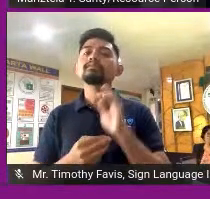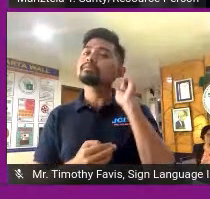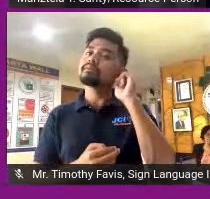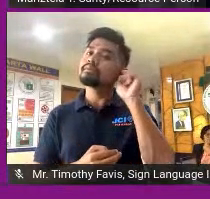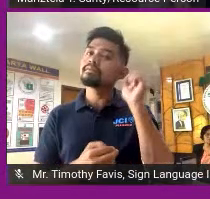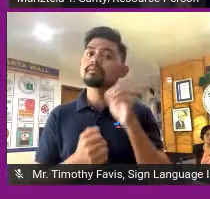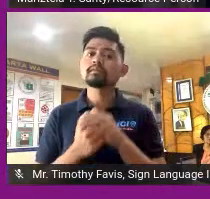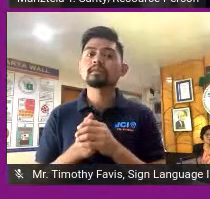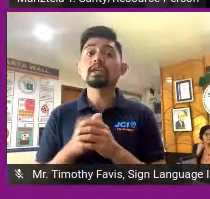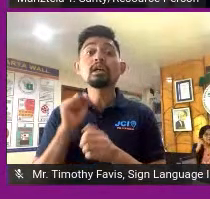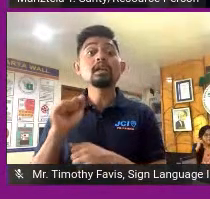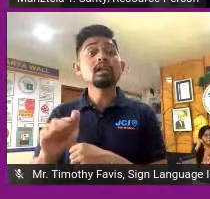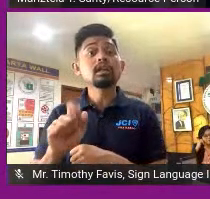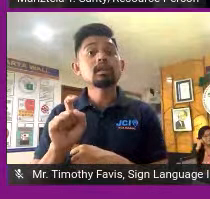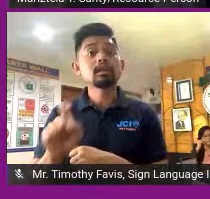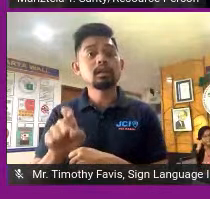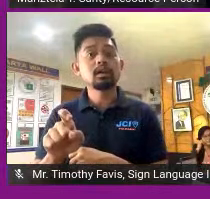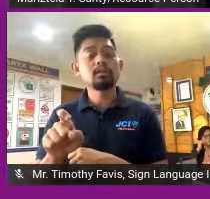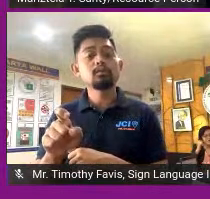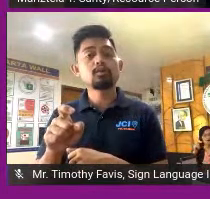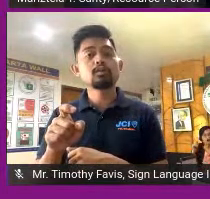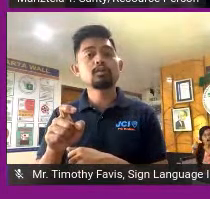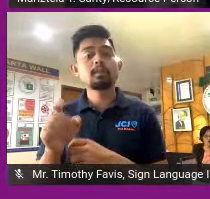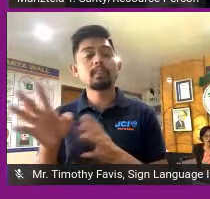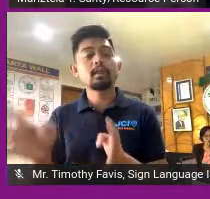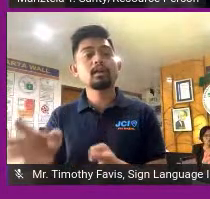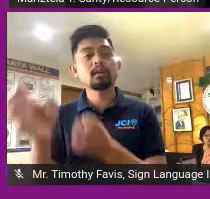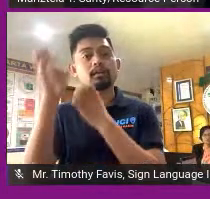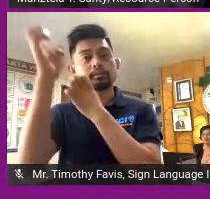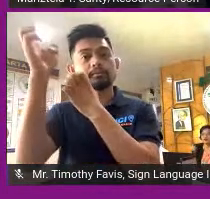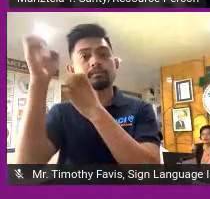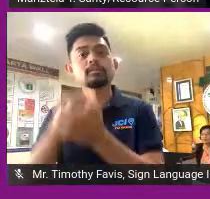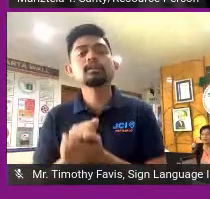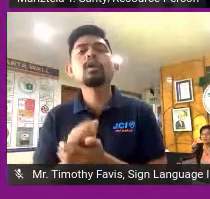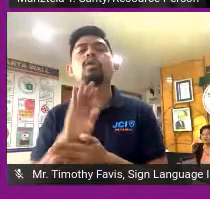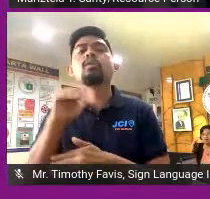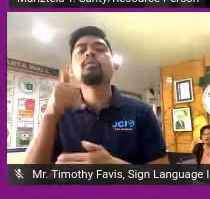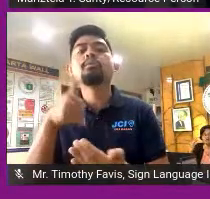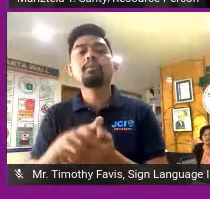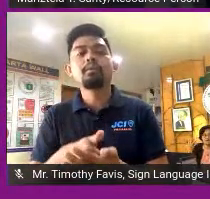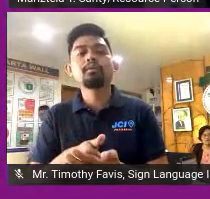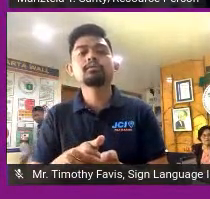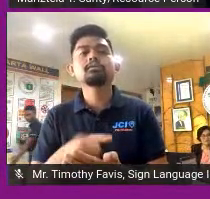po ang purpose, the mandate says all